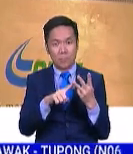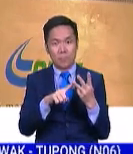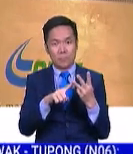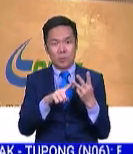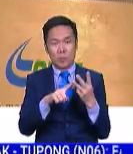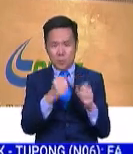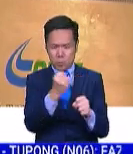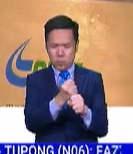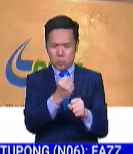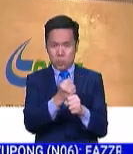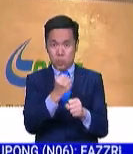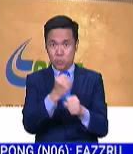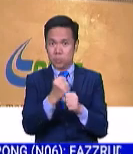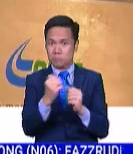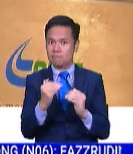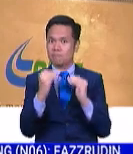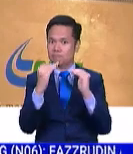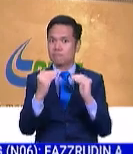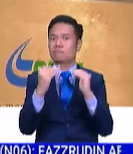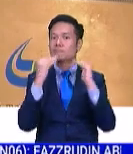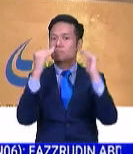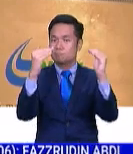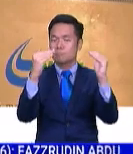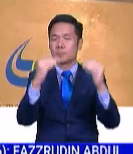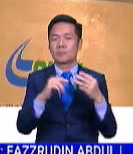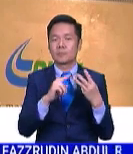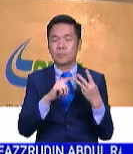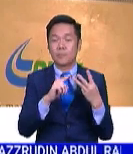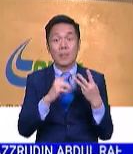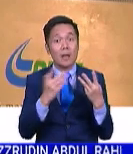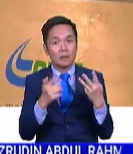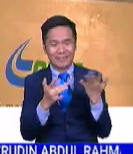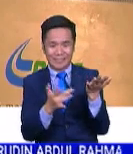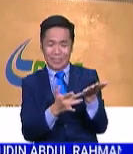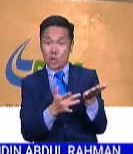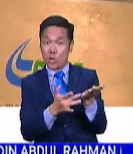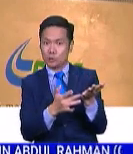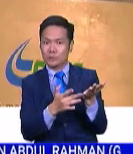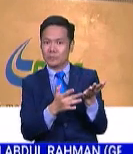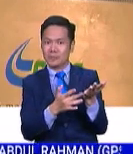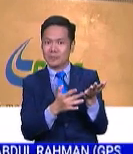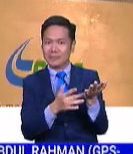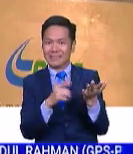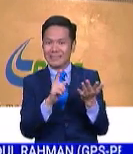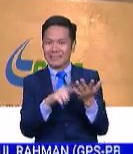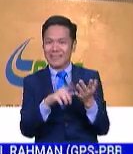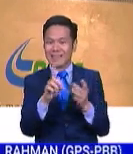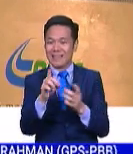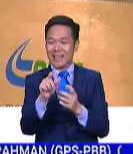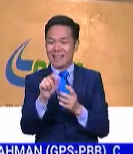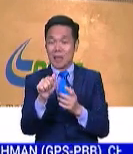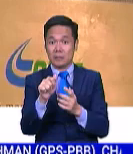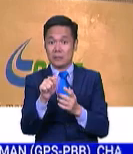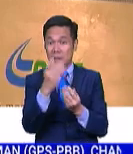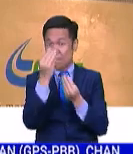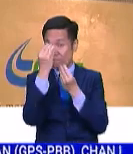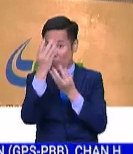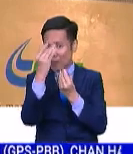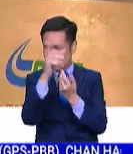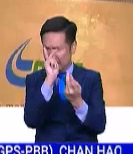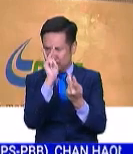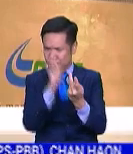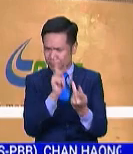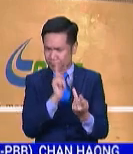warga 17 Melalui penggunaan teknologi dan gatal ketepatan tinggi dalam